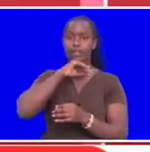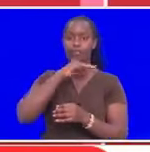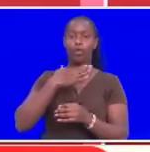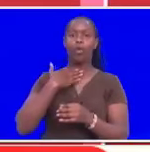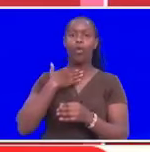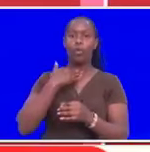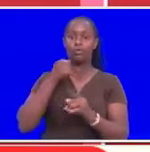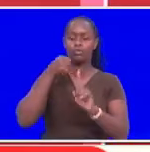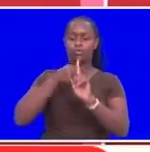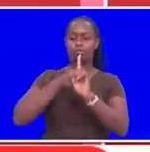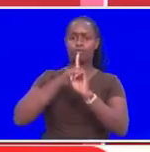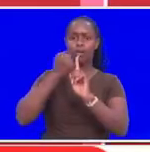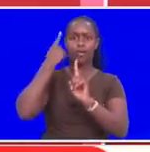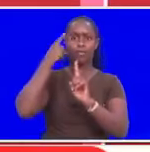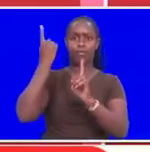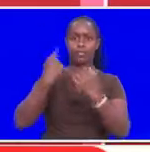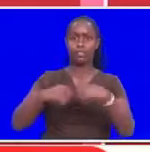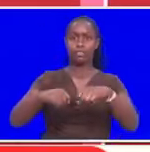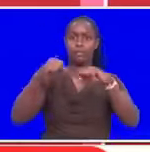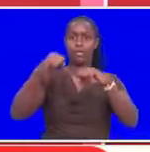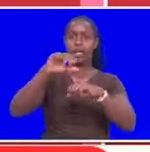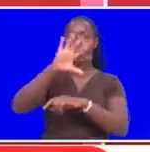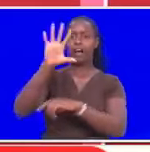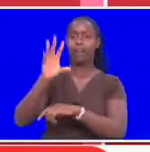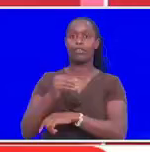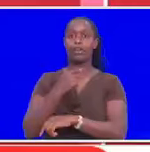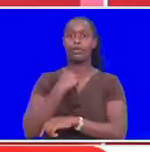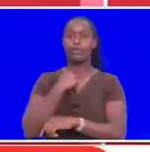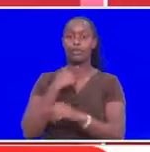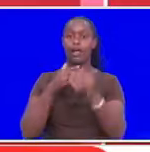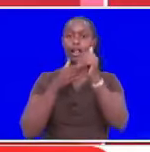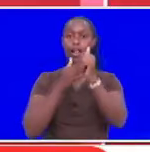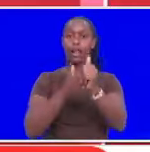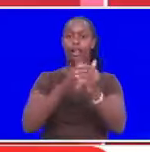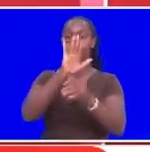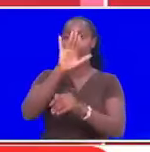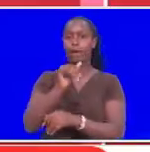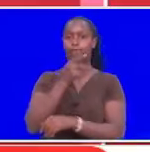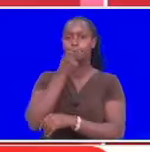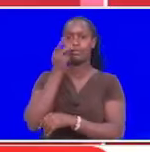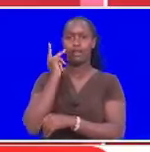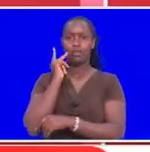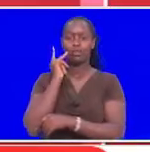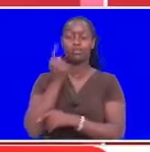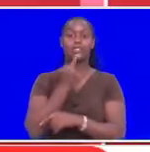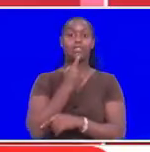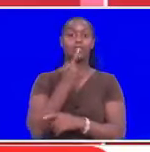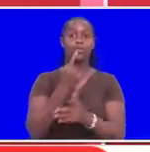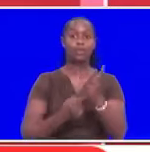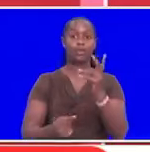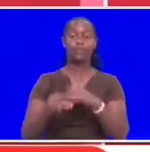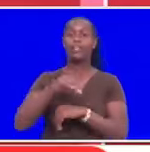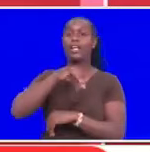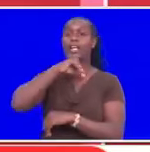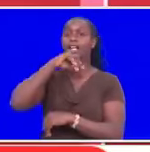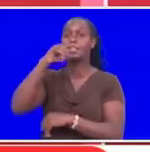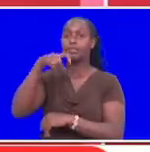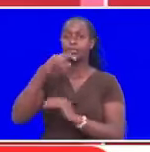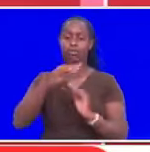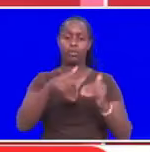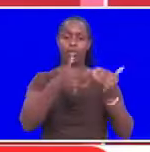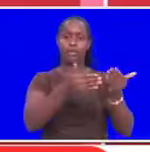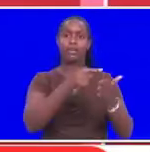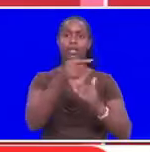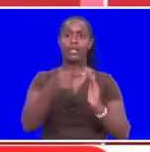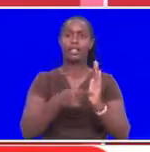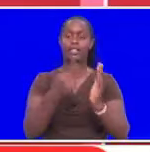wa tume ya muungano wa Afrika. Vinara hao wakiongozwa na kiongozi wa chama cha Wiper Kalonzo Musyoka walisema kwamba Odinga anafaa kupata wadhifa huo